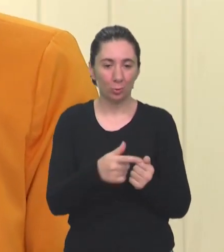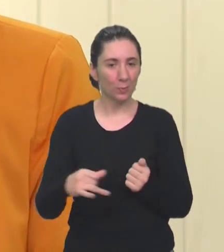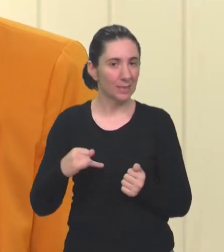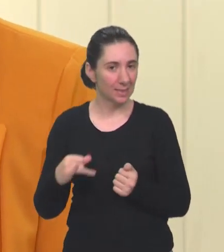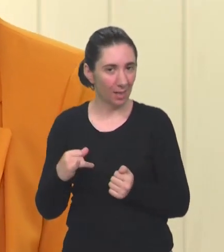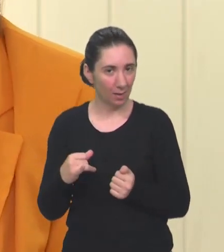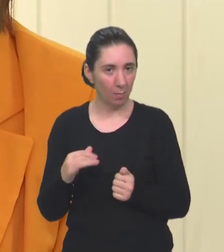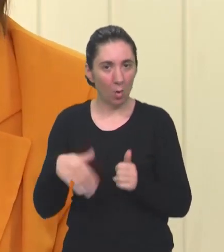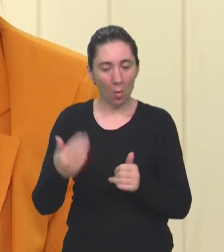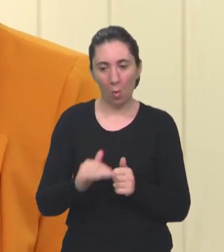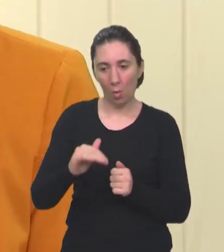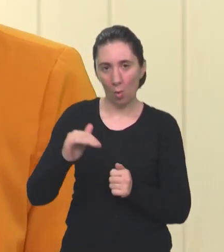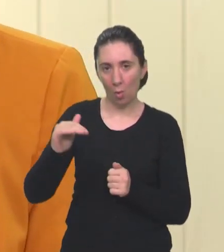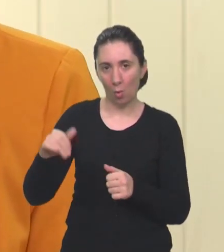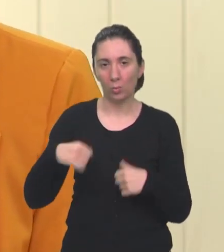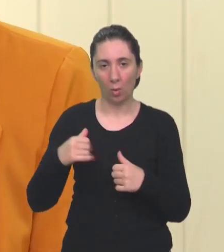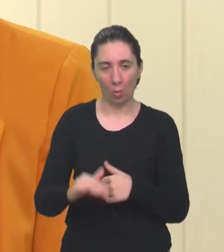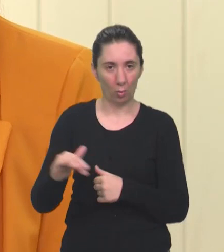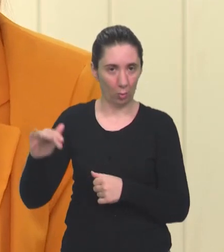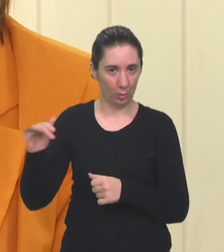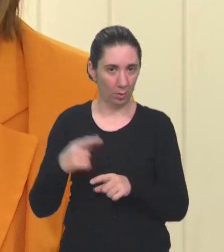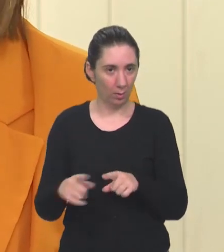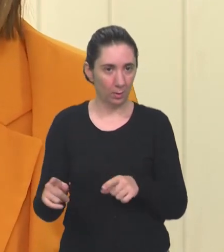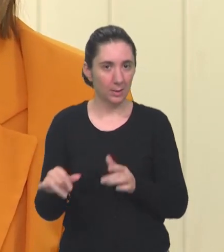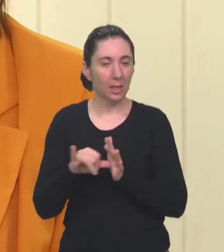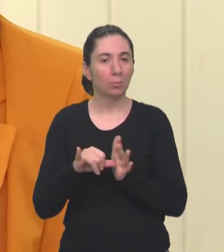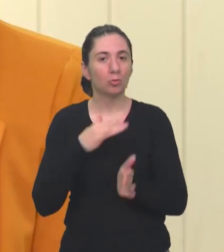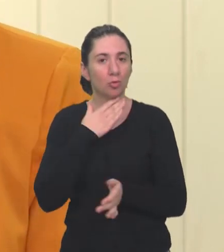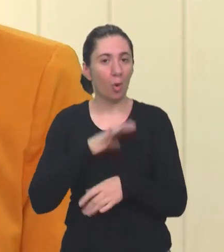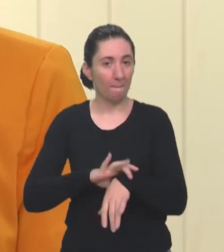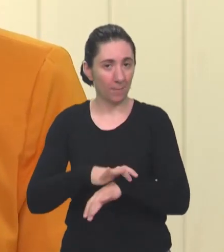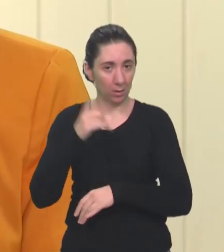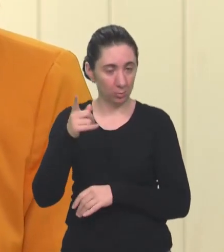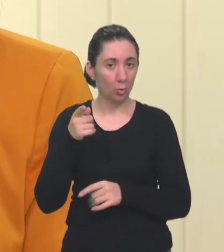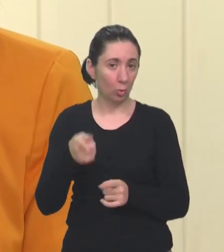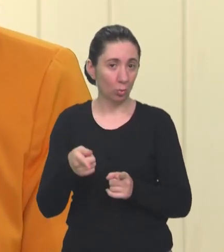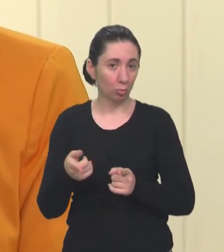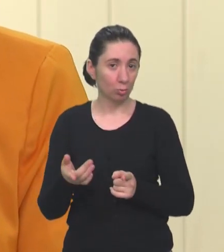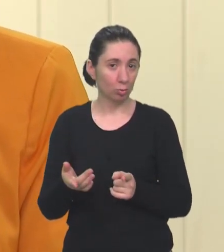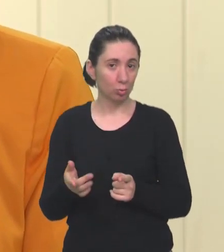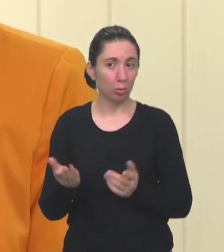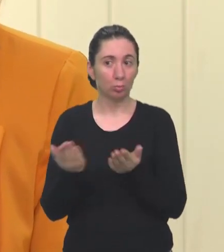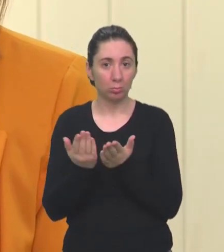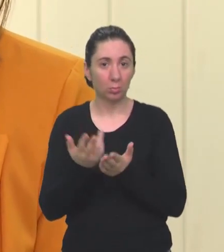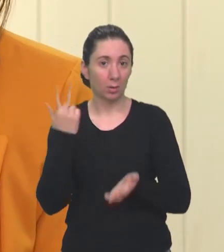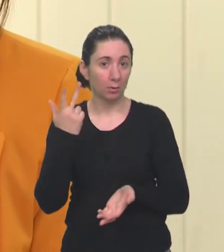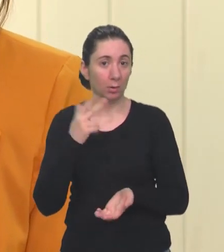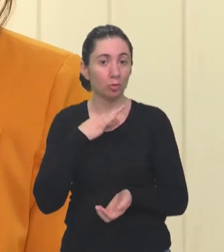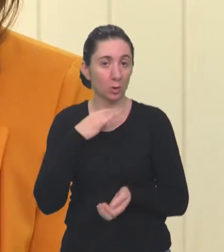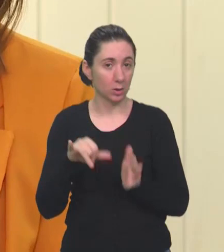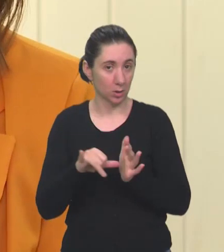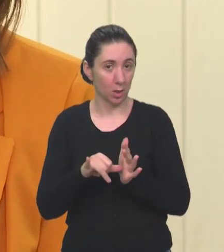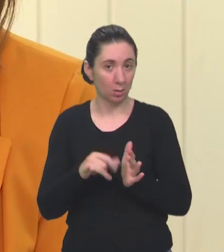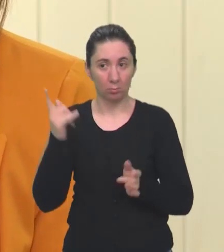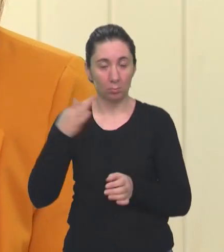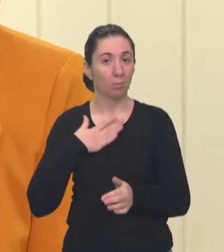njih zanimljiva, a onda krećemo prema većem uzrastu. Sa srednjom školom medicinskom to su već većinom đaci trećeg razreda koji su